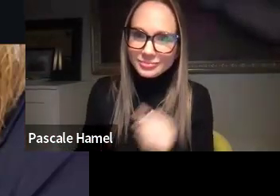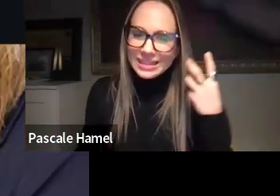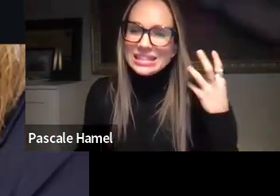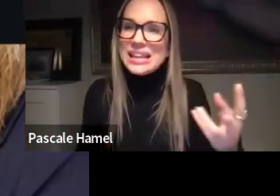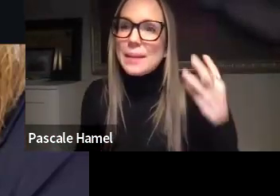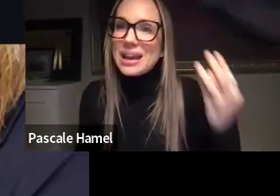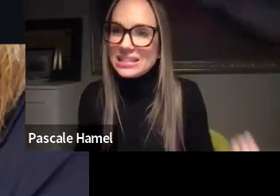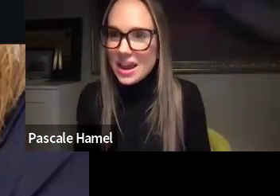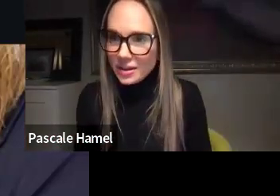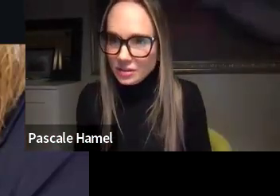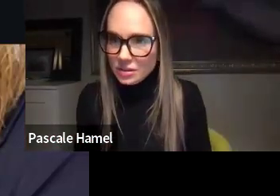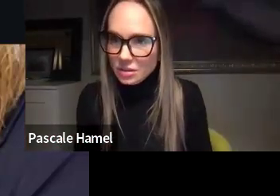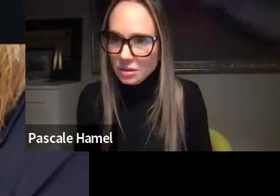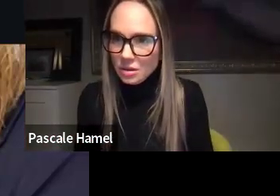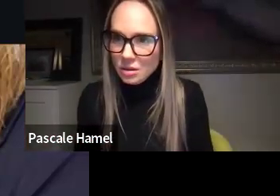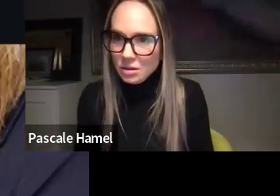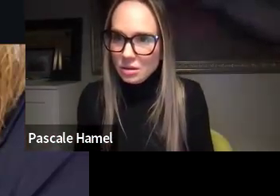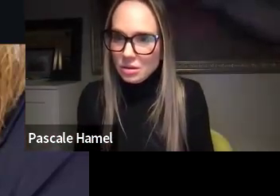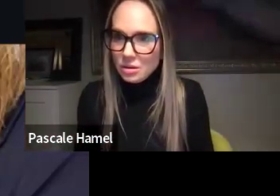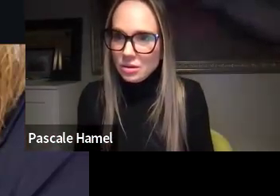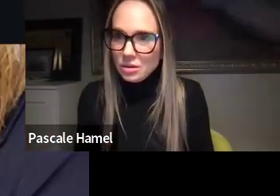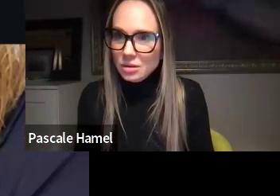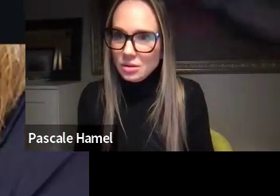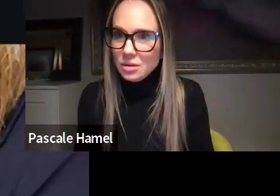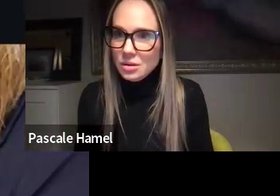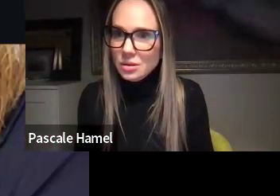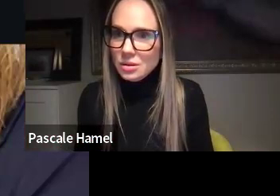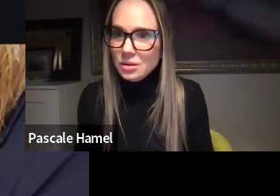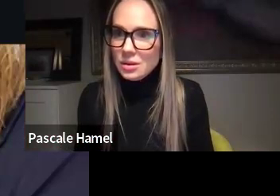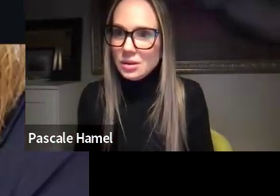veston-là, c'est la matière.